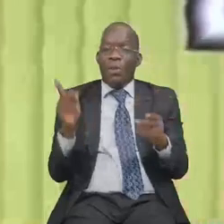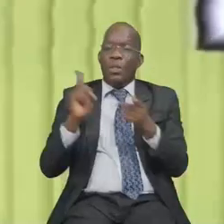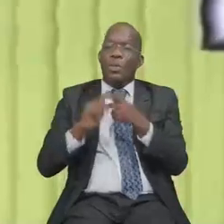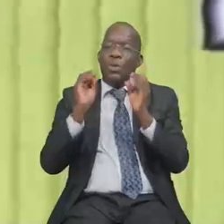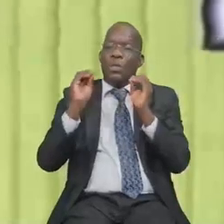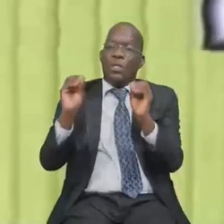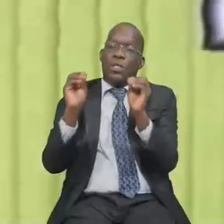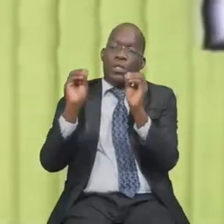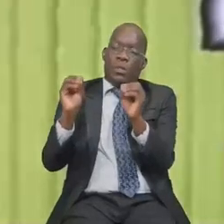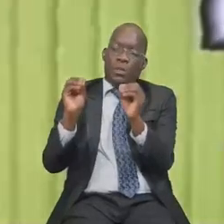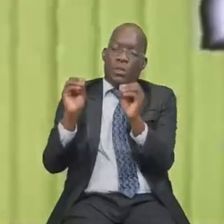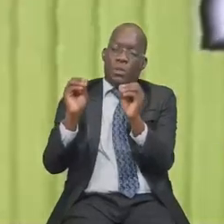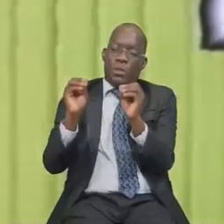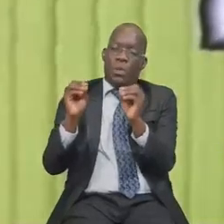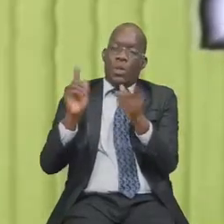d'enseigner, d'aider,